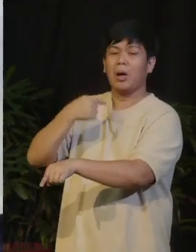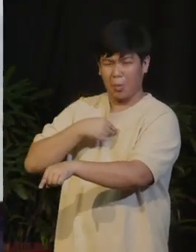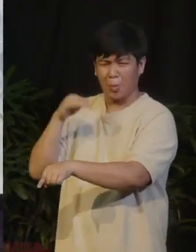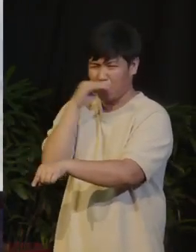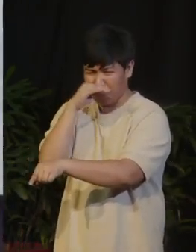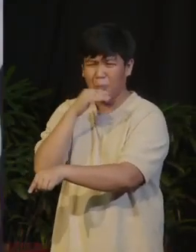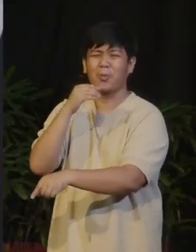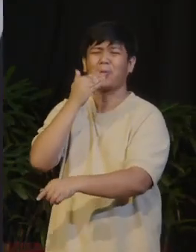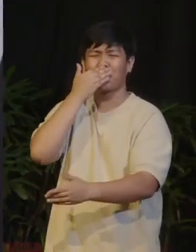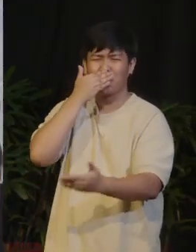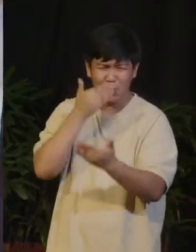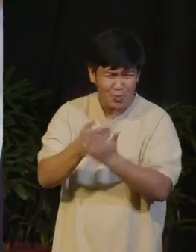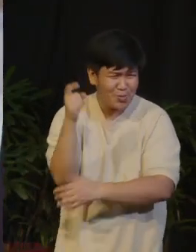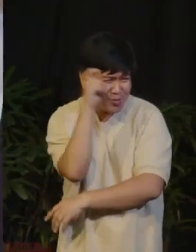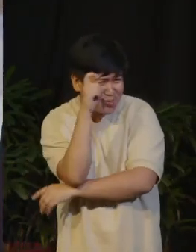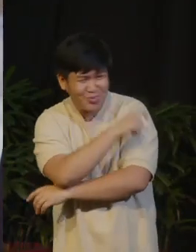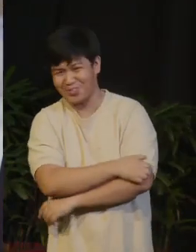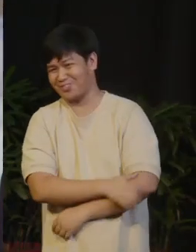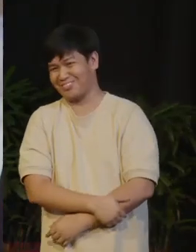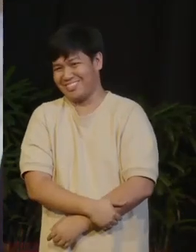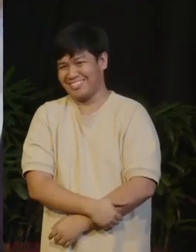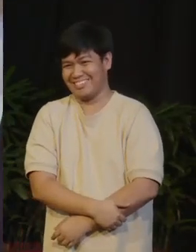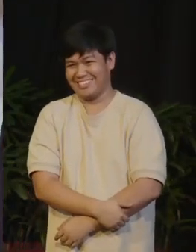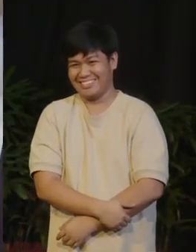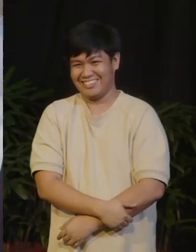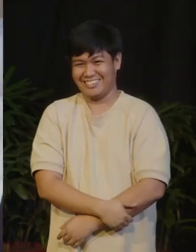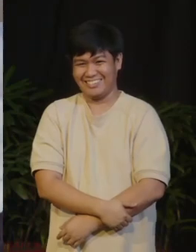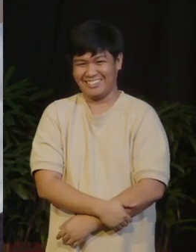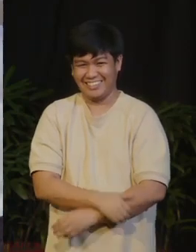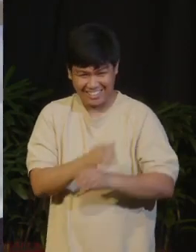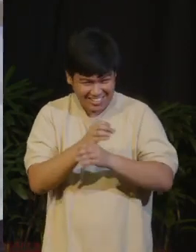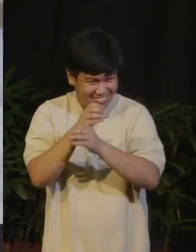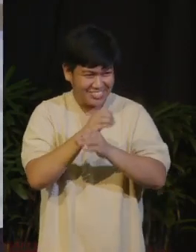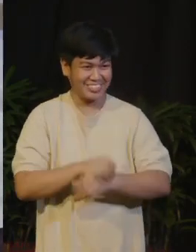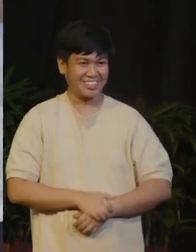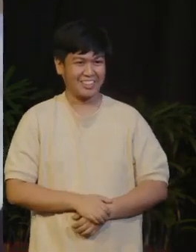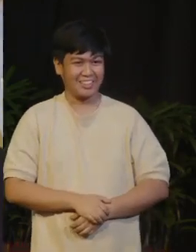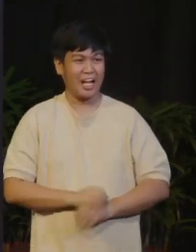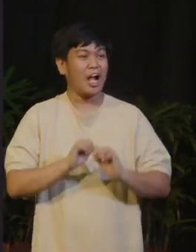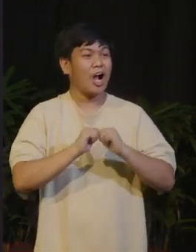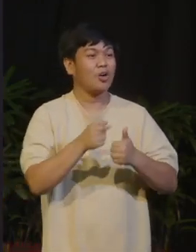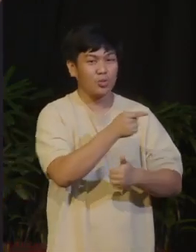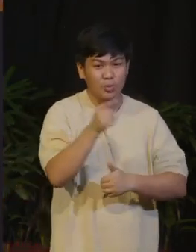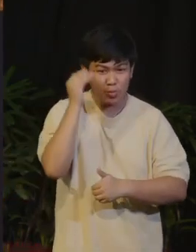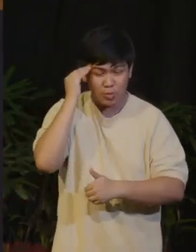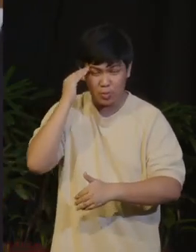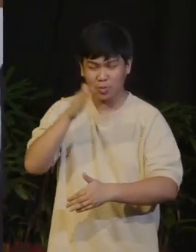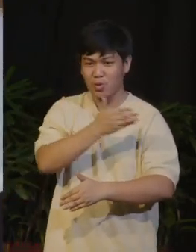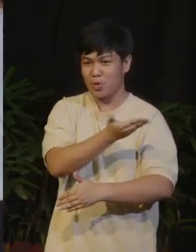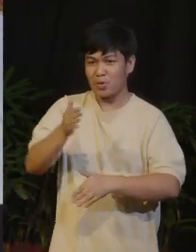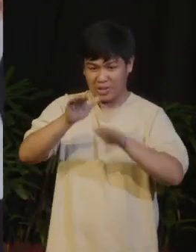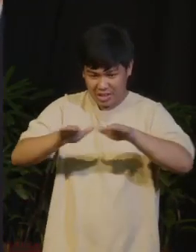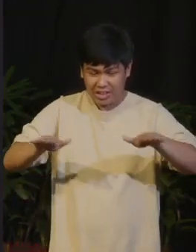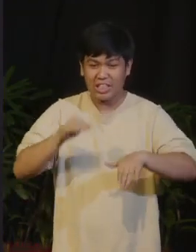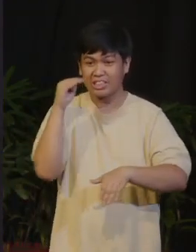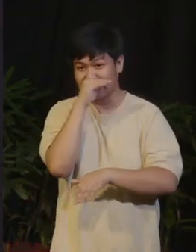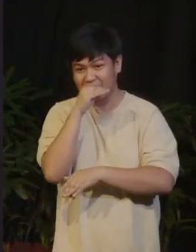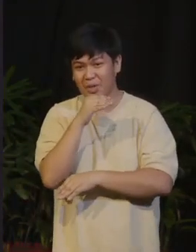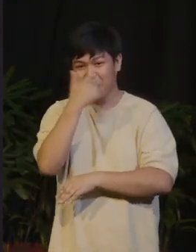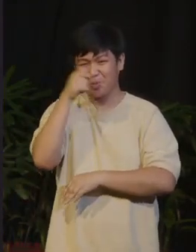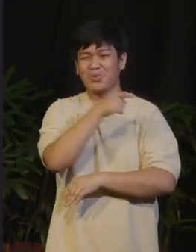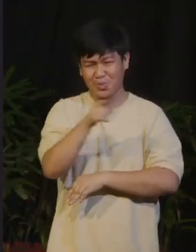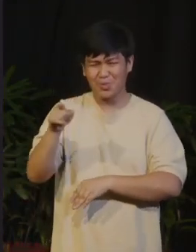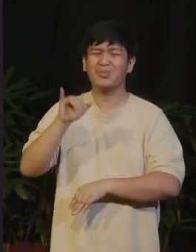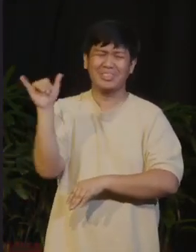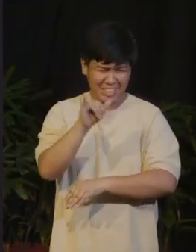sila magsinungaling. Kaya mag-ingat tayo mga kapatid sa ating pagdidisciple sa iba, sa ating